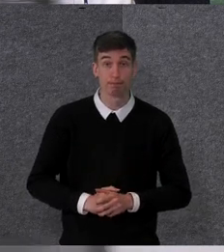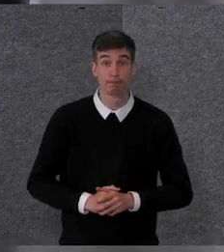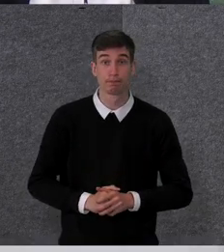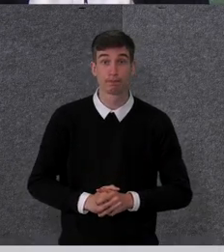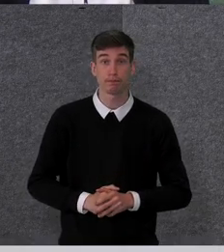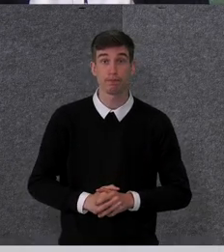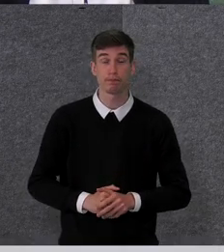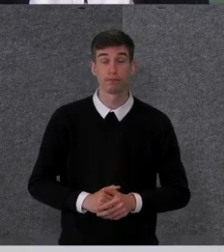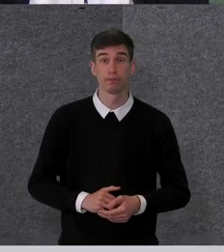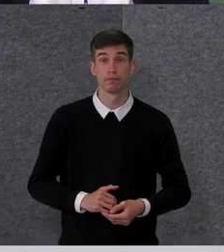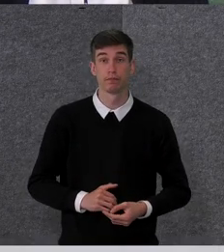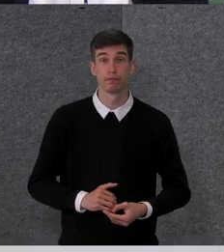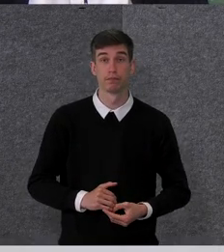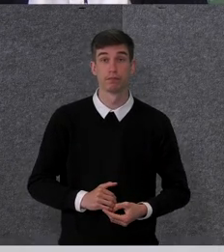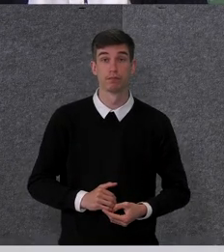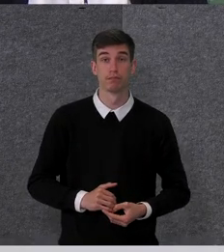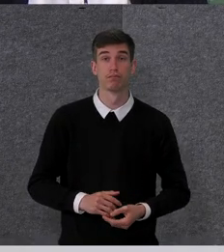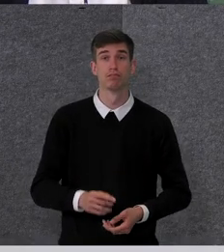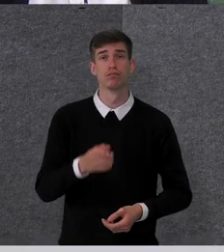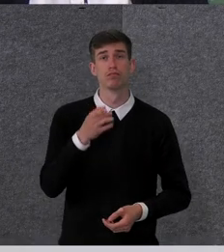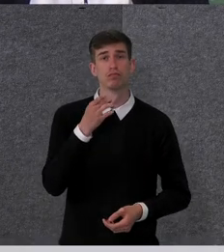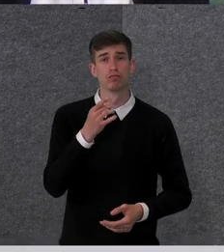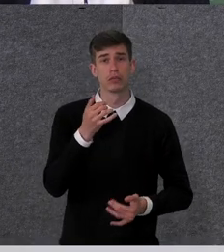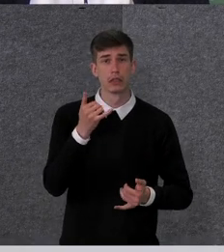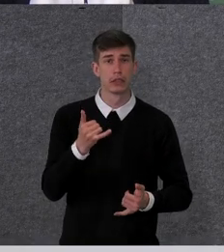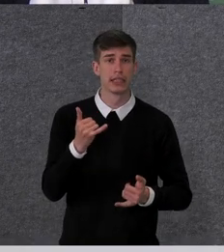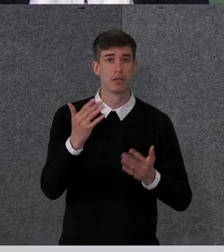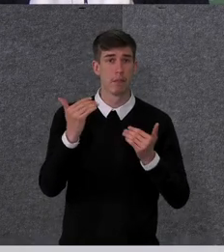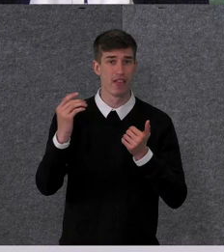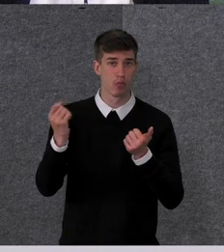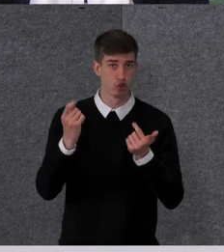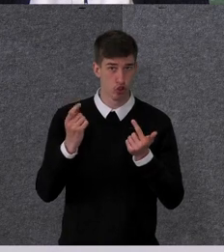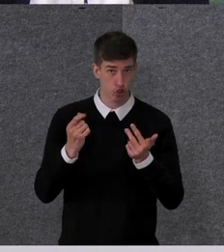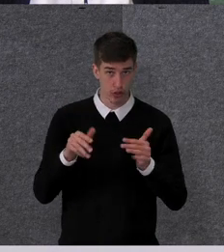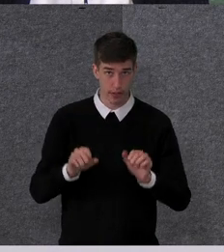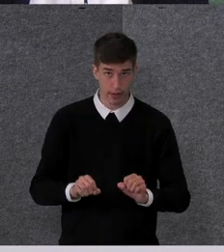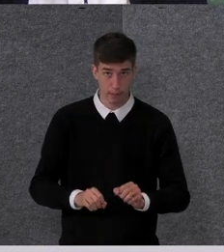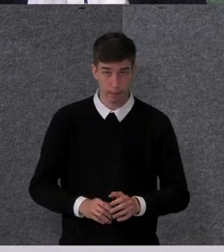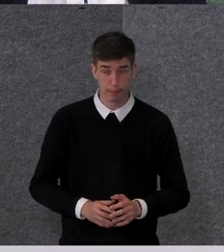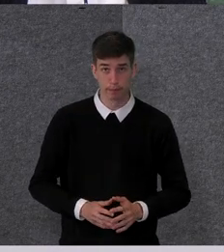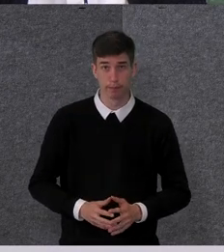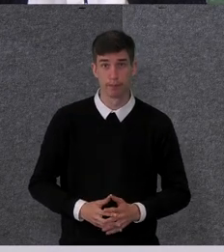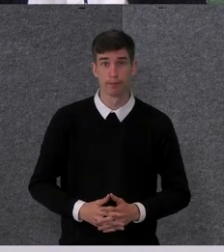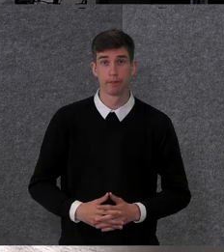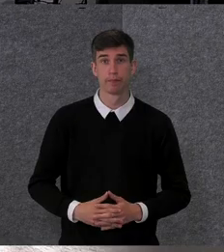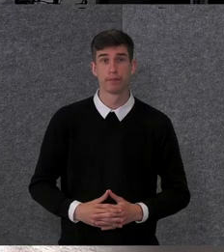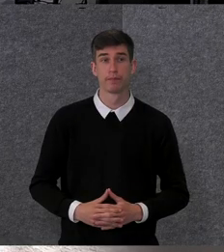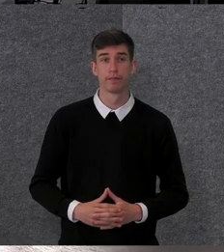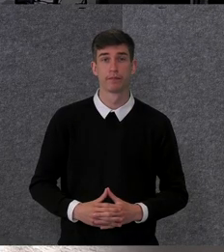die Möglichkeit, eure Kandidaturen einzureichen. Ich schaue noch mal kurz in die